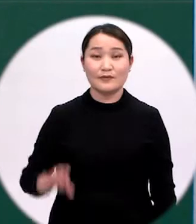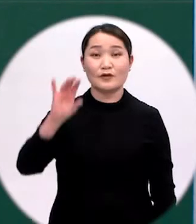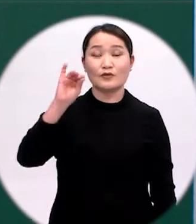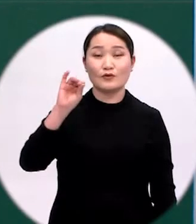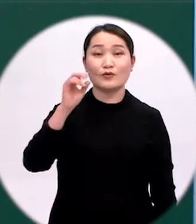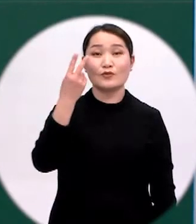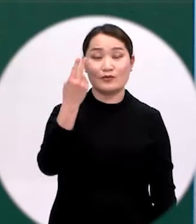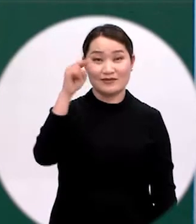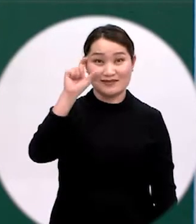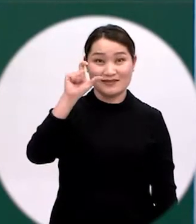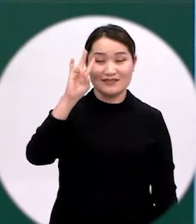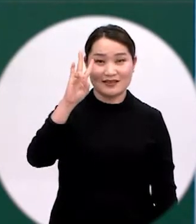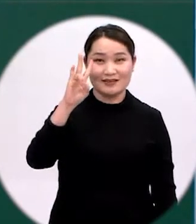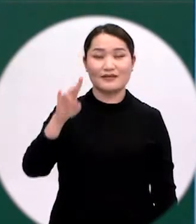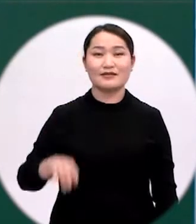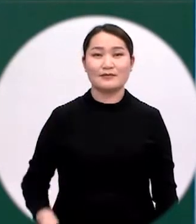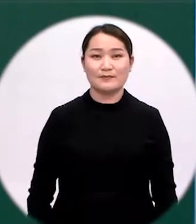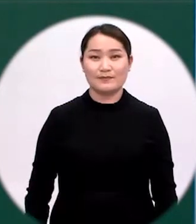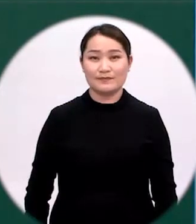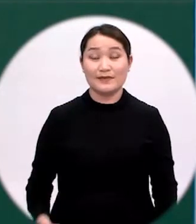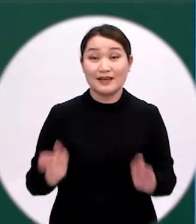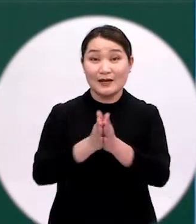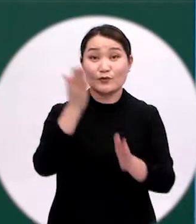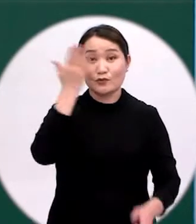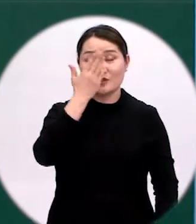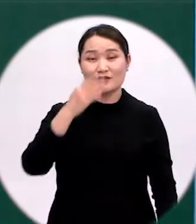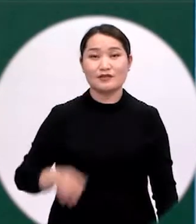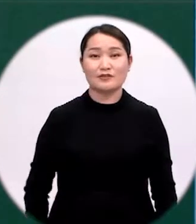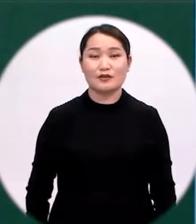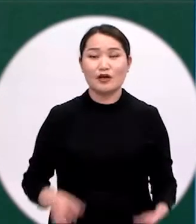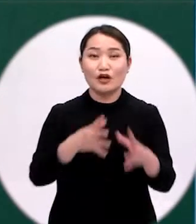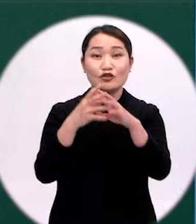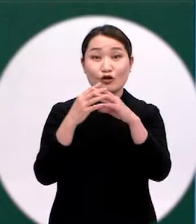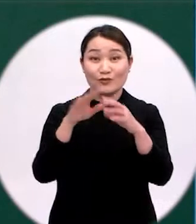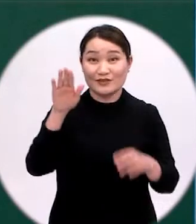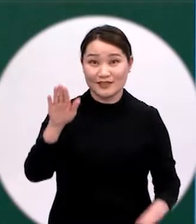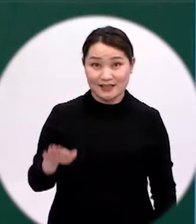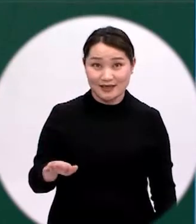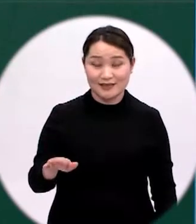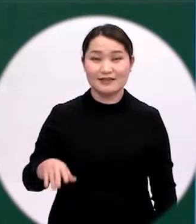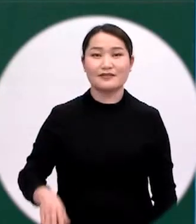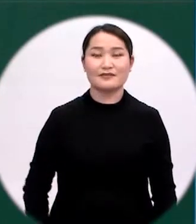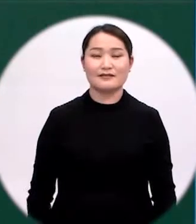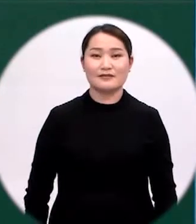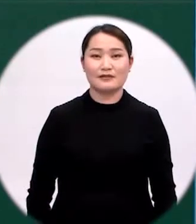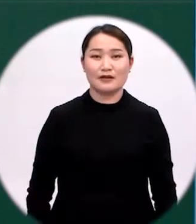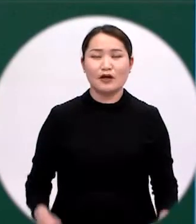юудын байх нэ. За, дахин уншия. Томоогүй жаал